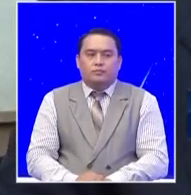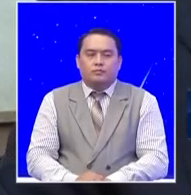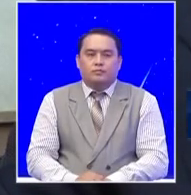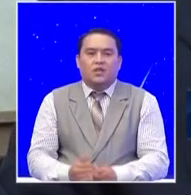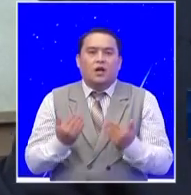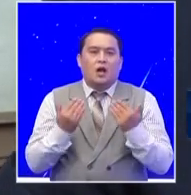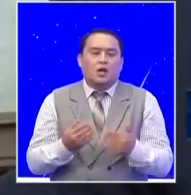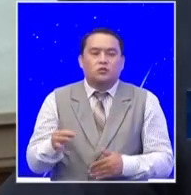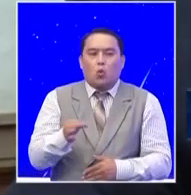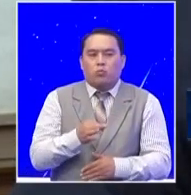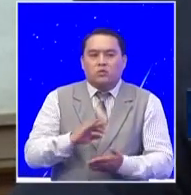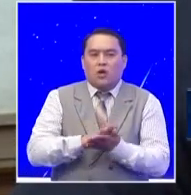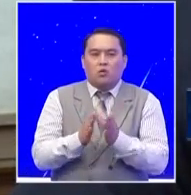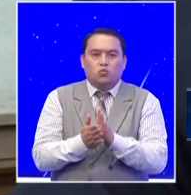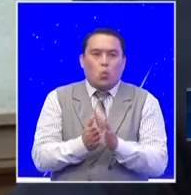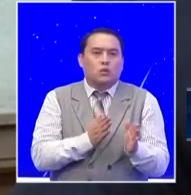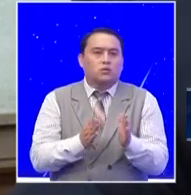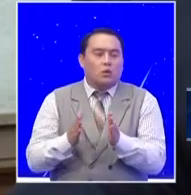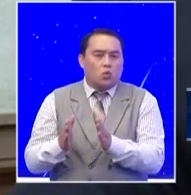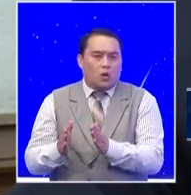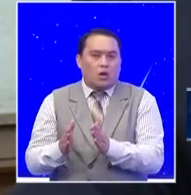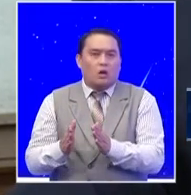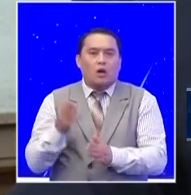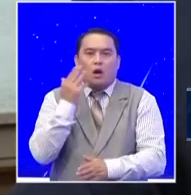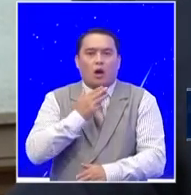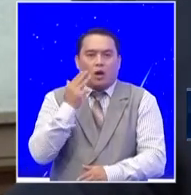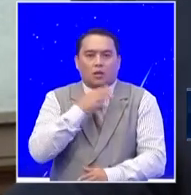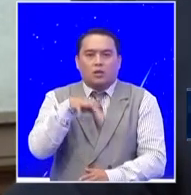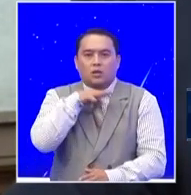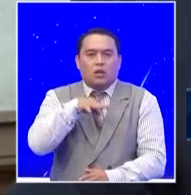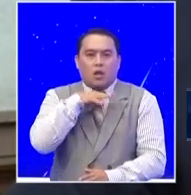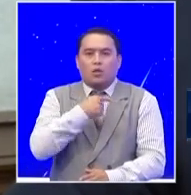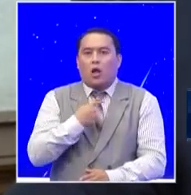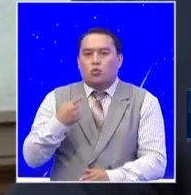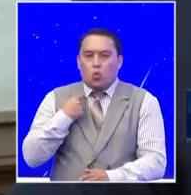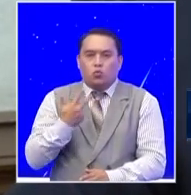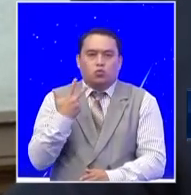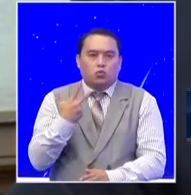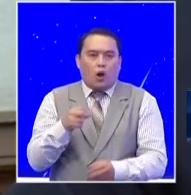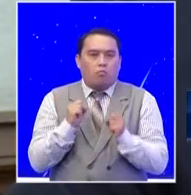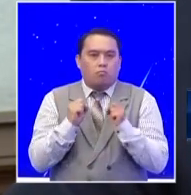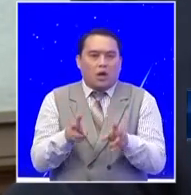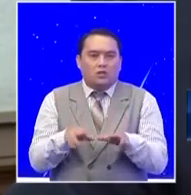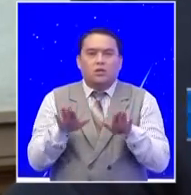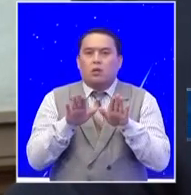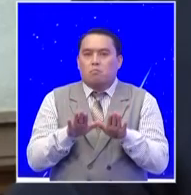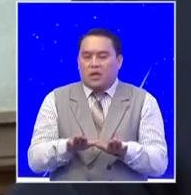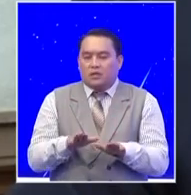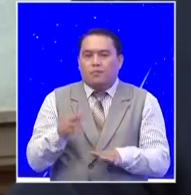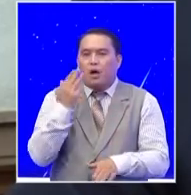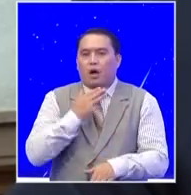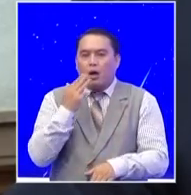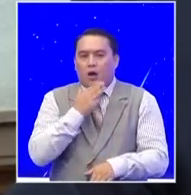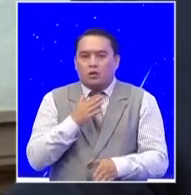Қазір облыстағы эпидемиологиялық ахуал бойынша Қаратал ауданы мен Текелі және Талдықорған үшеуі қауіпті аймақ болып тұр. Қаратал шағын